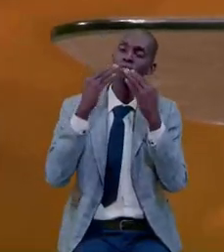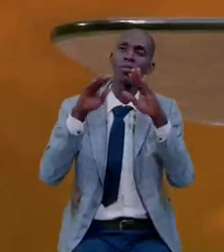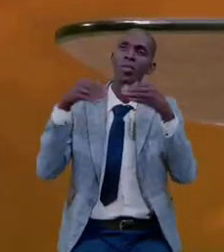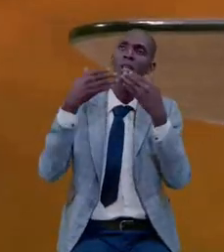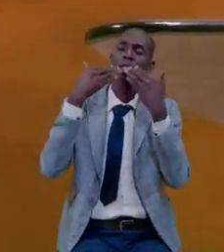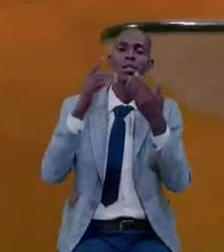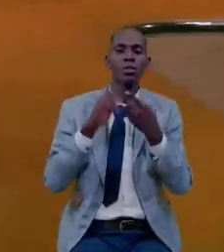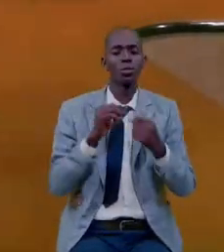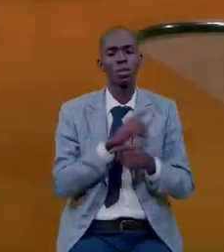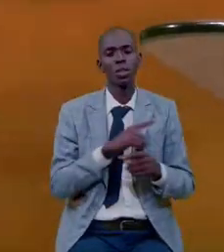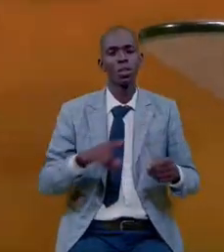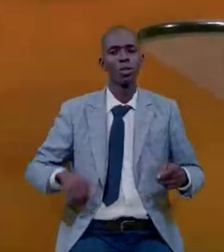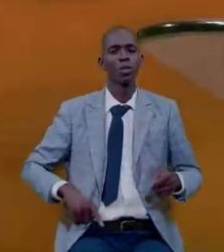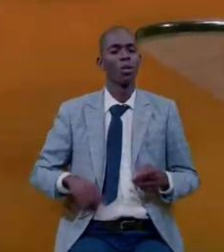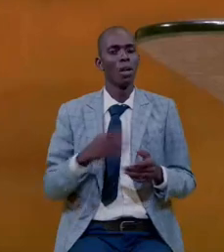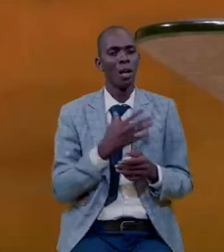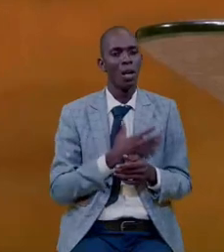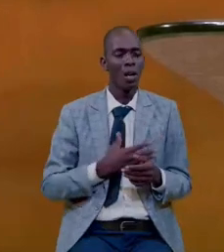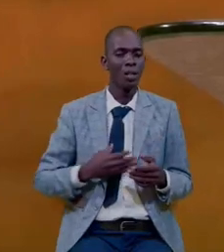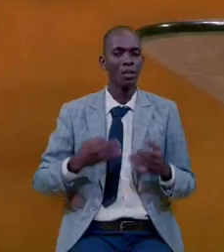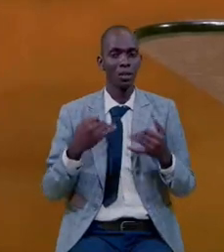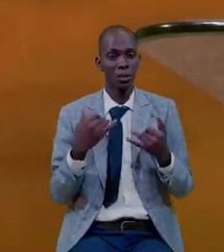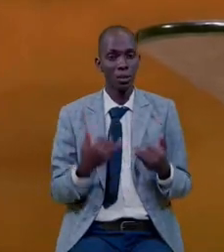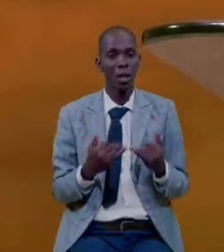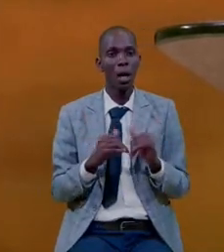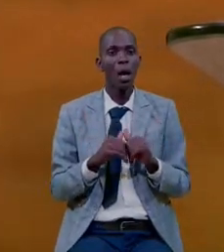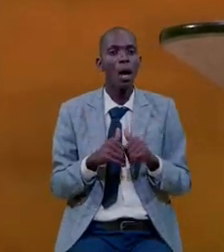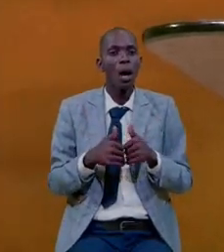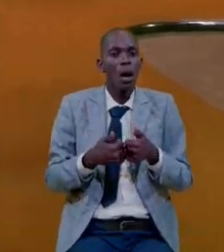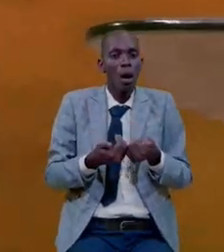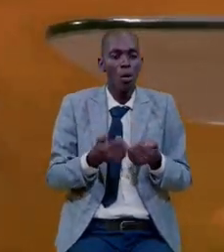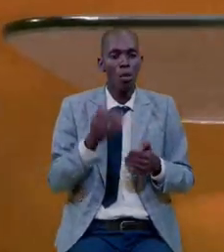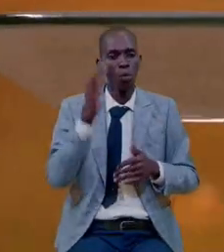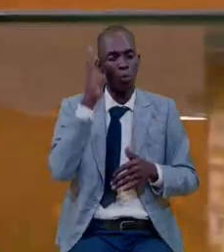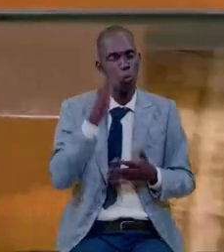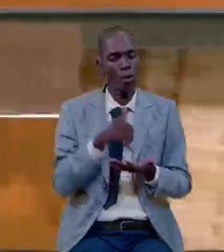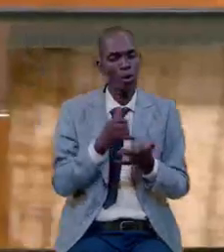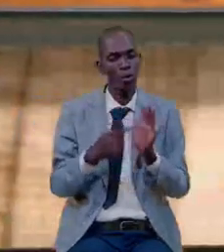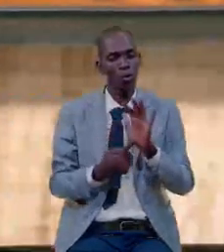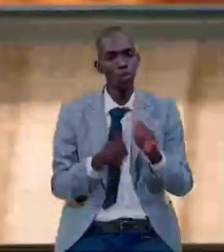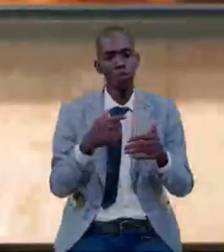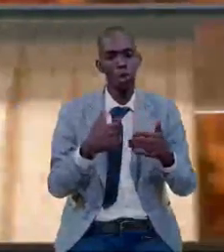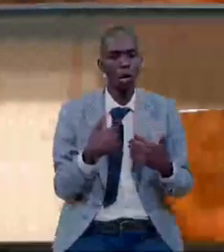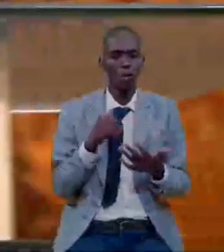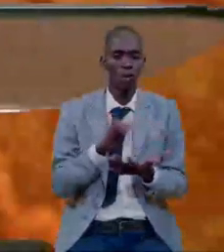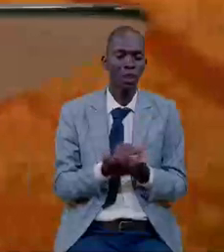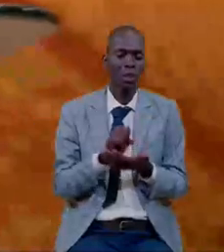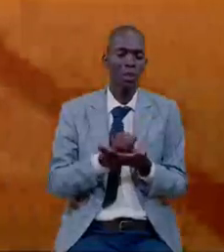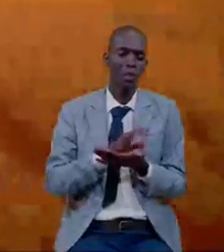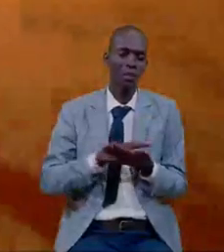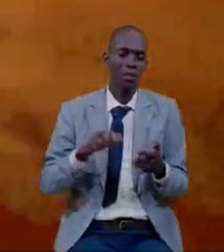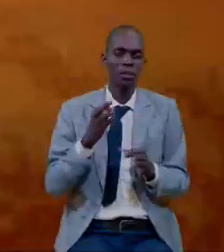au Seigneur? Comment cela va montrer que j'ai la foi salvatrice et sanctificatrice? Cela nous dit